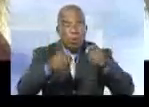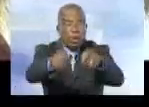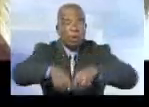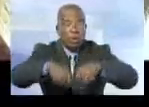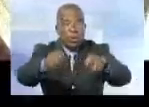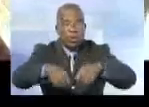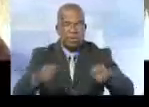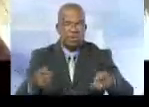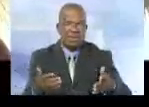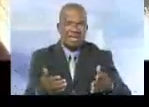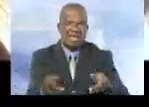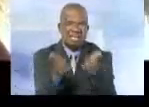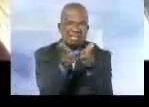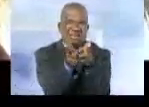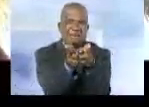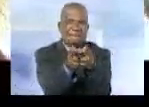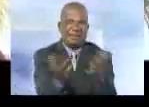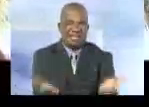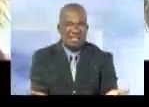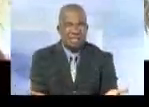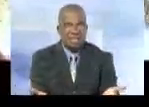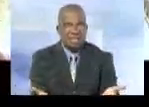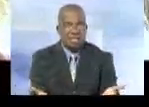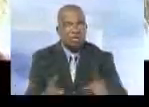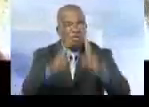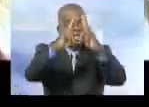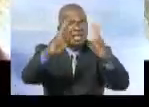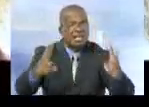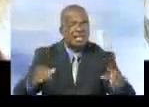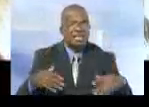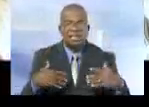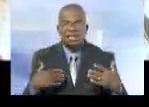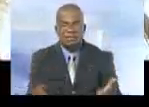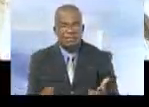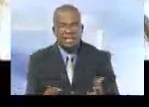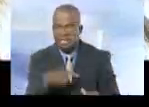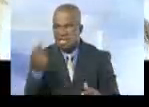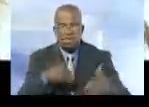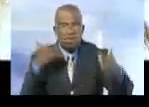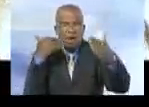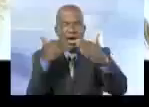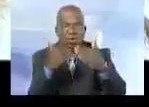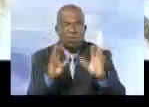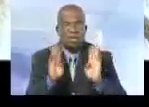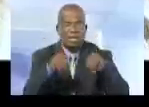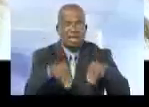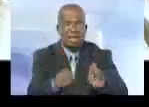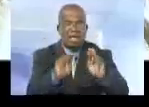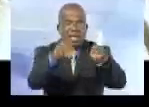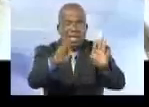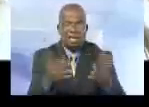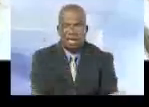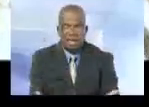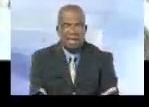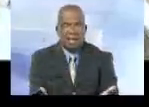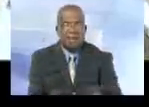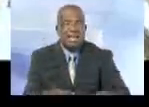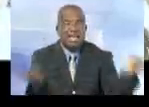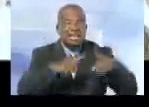en bordure de mer sont chaque fois victimes d'érosion. À côté de nous, nous avons la forêt classée de